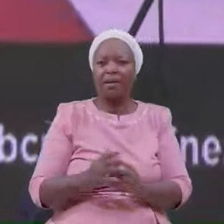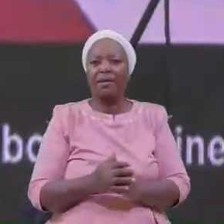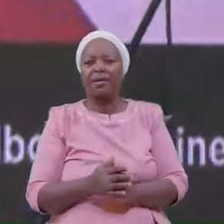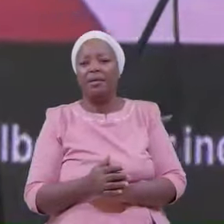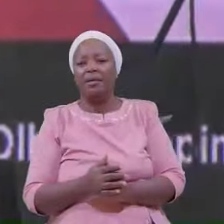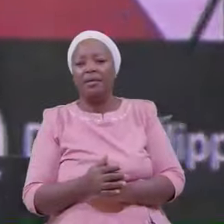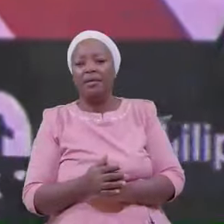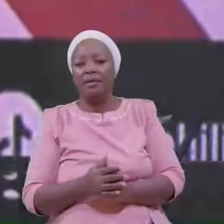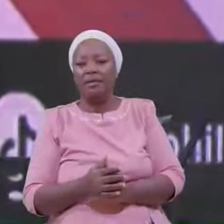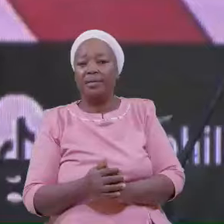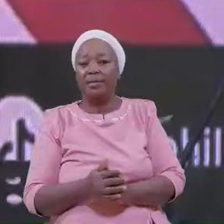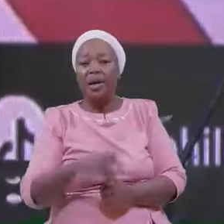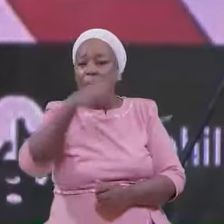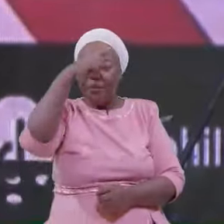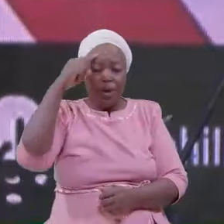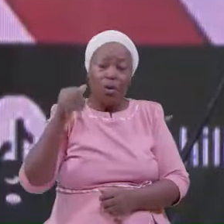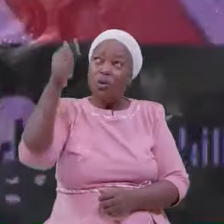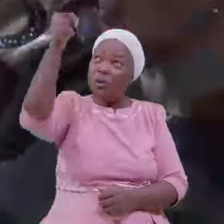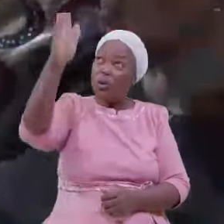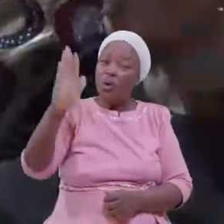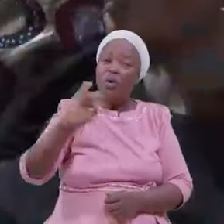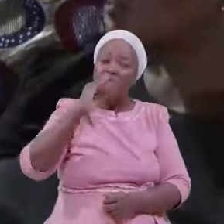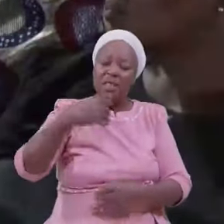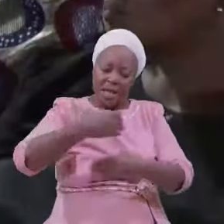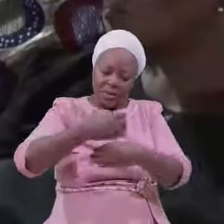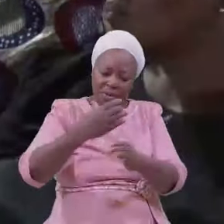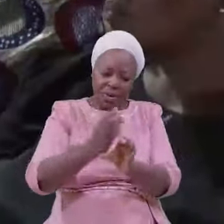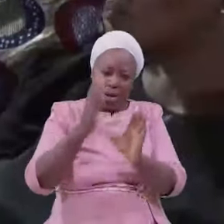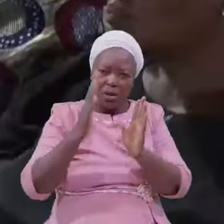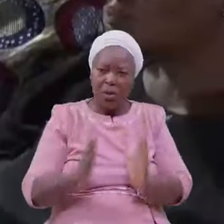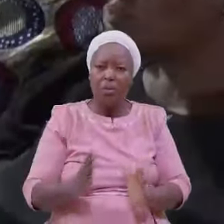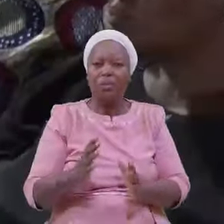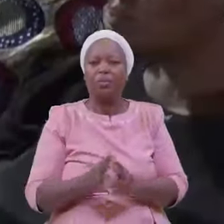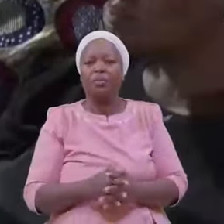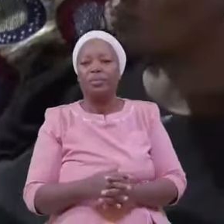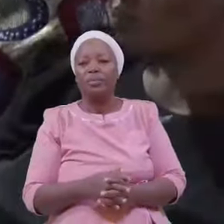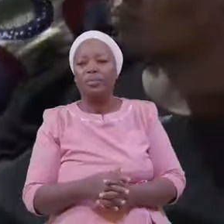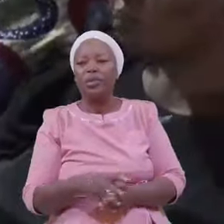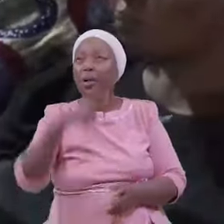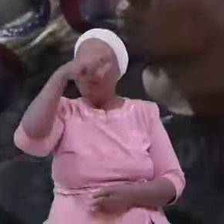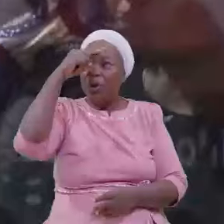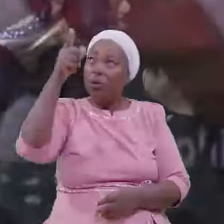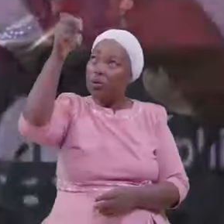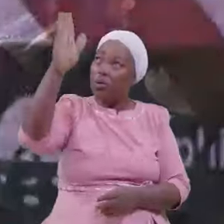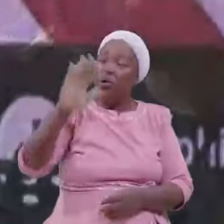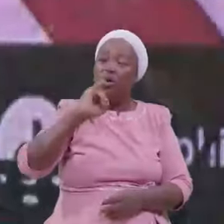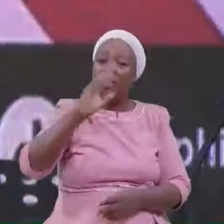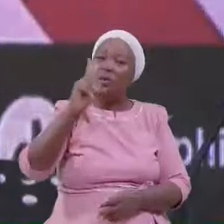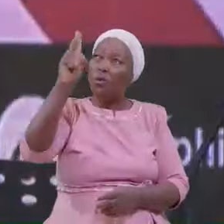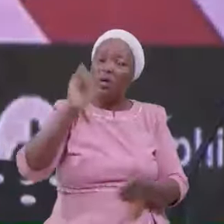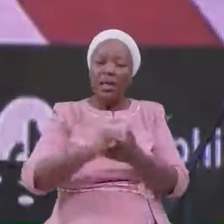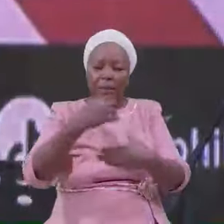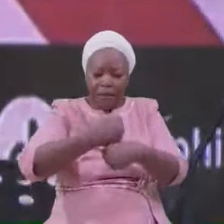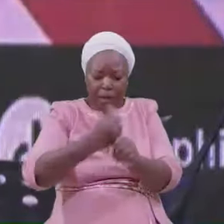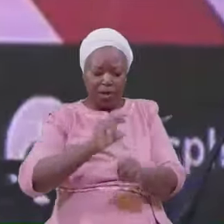at because lumalang God sa atin. Is the creator. Ang Diyos ang lumalang because sa ating God lahat. Is the one that made us. Ang